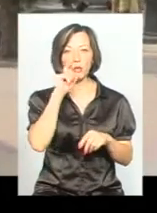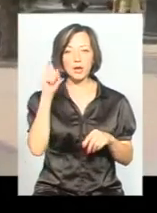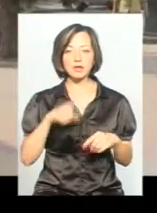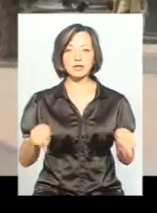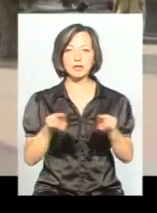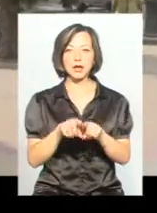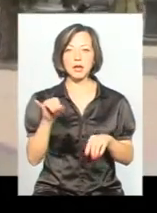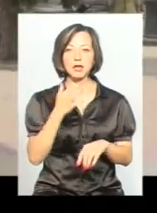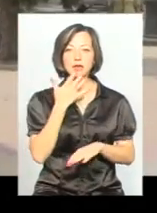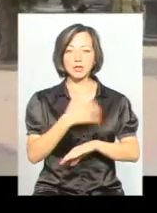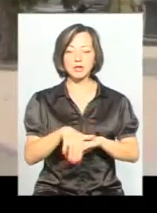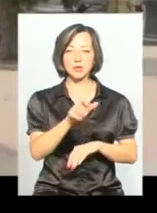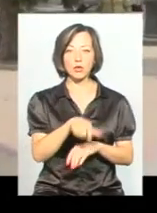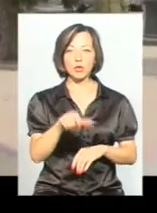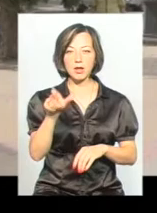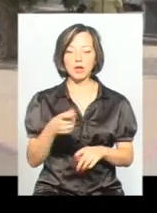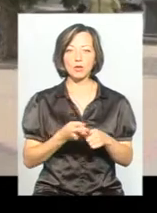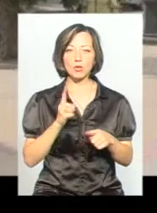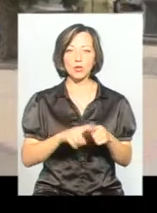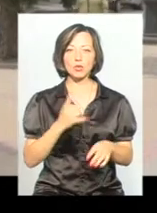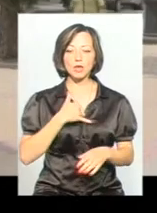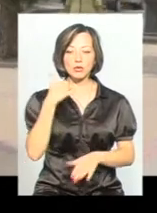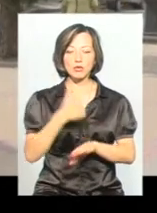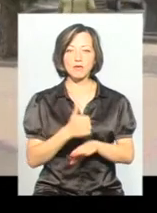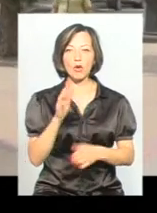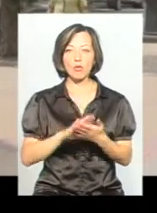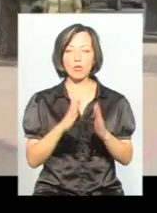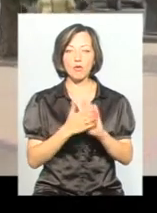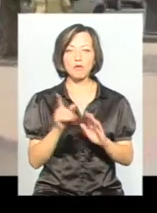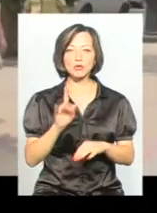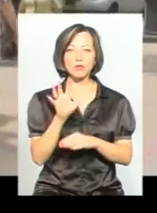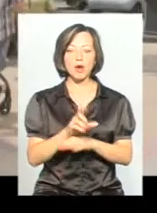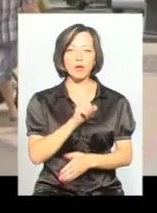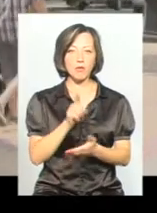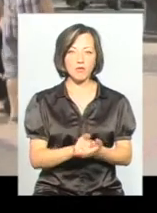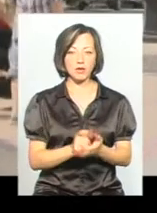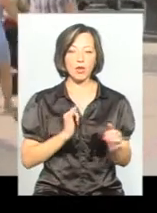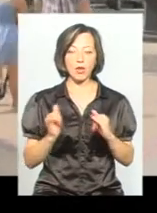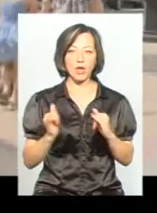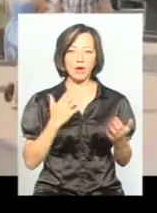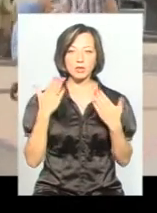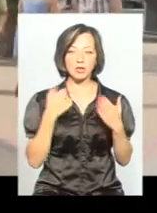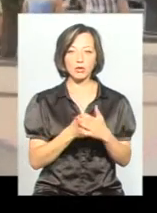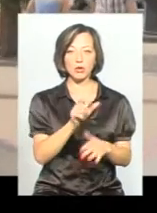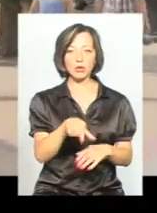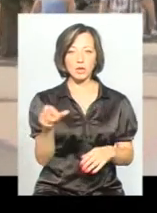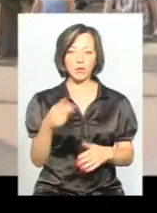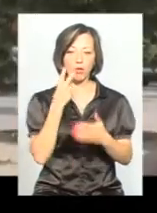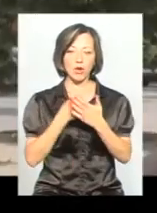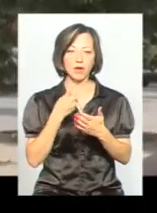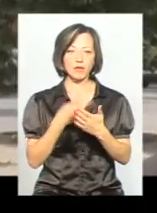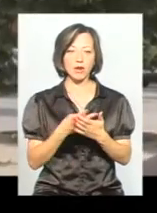українських, так і іноземних громадян. Тому в нас основна умова – це є те, що собака повинна лояльно ставитися до людей і